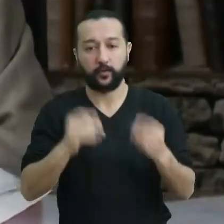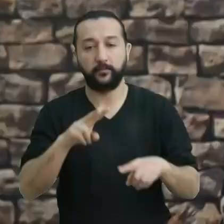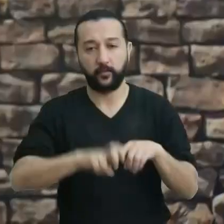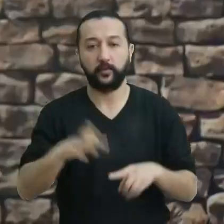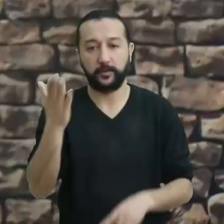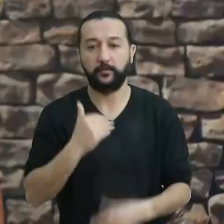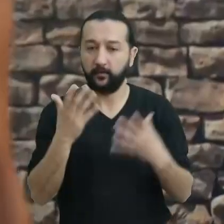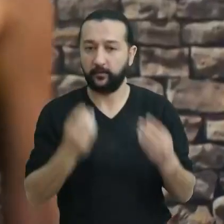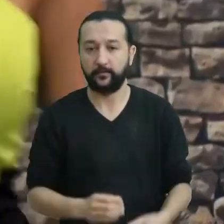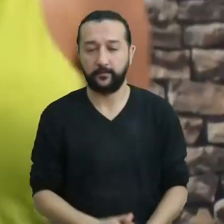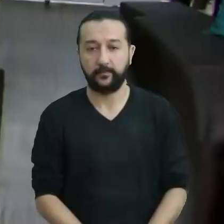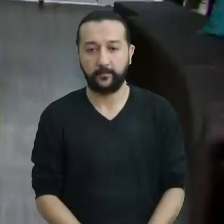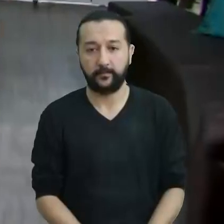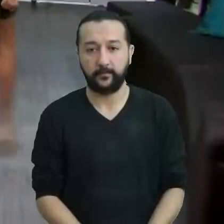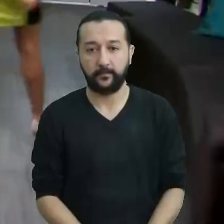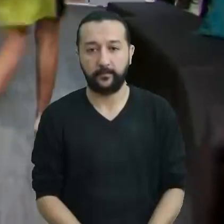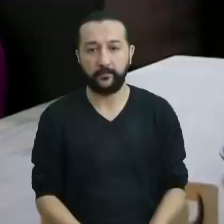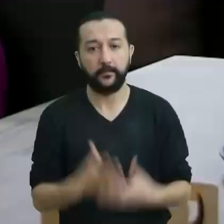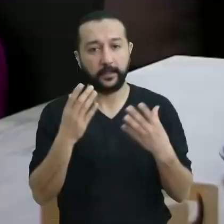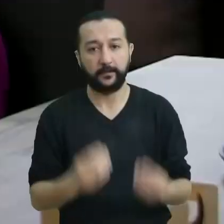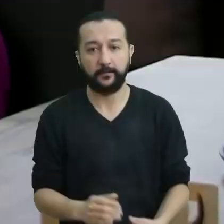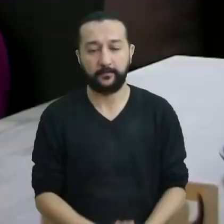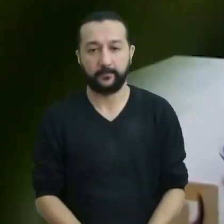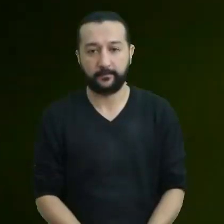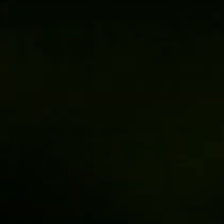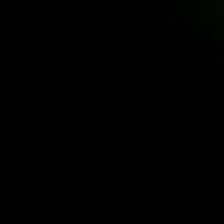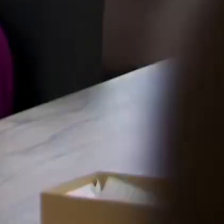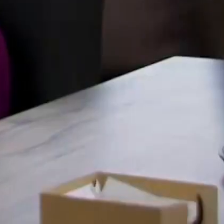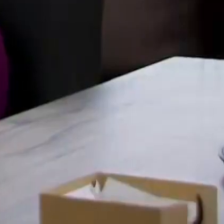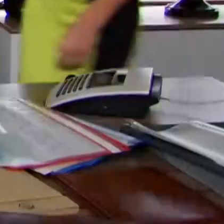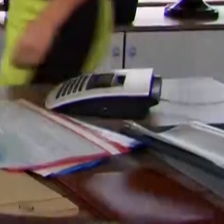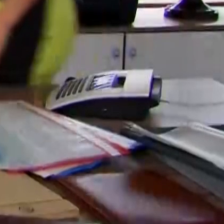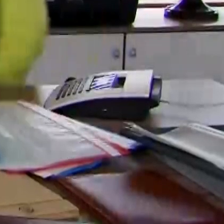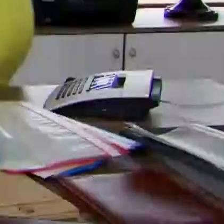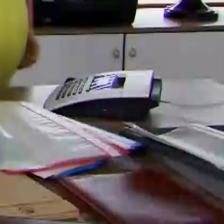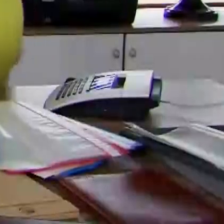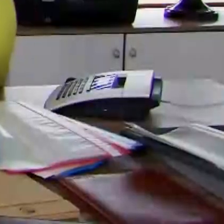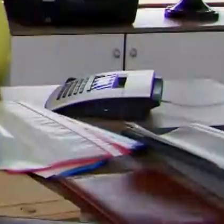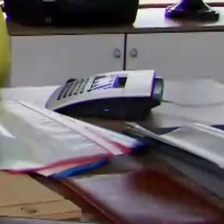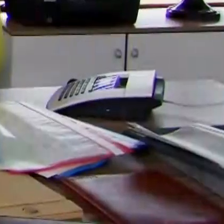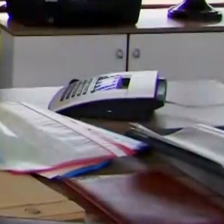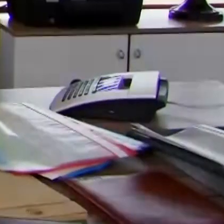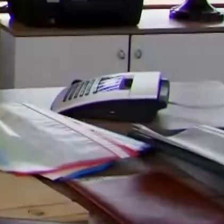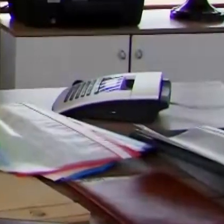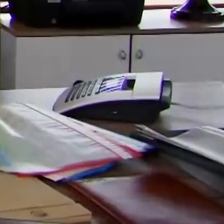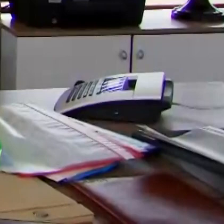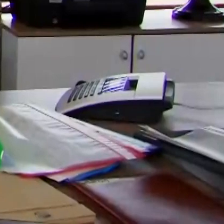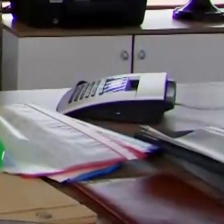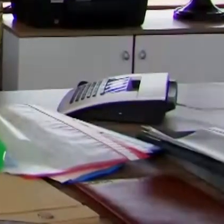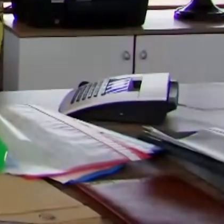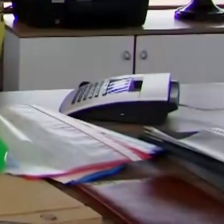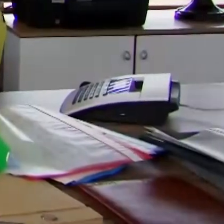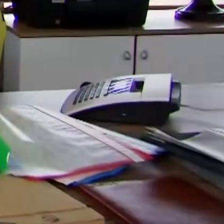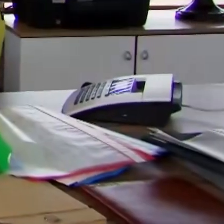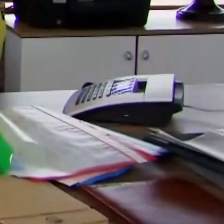Otur. Tabii. Tamam. Şeval'in gözü Cavidan'ın üzerinde. Cavidan alışık olduğu üzere gidip masanın